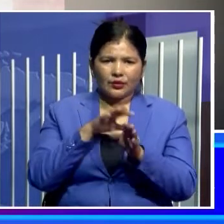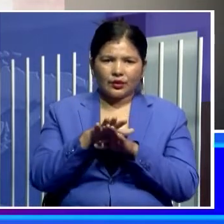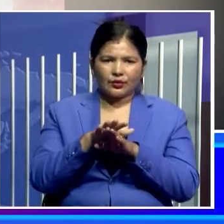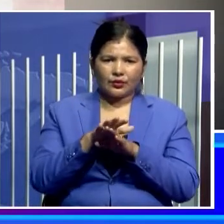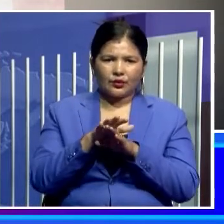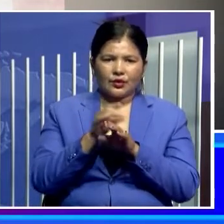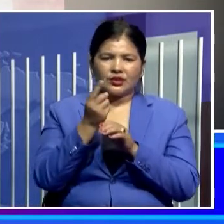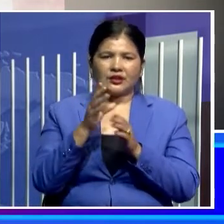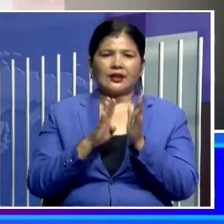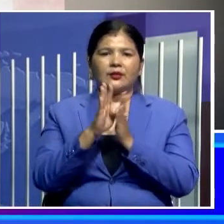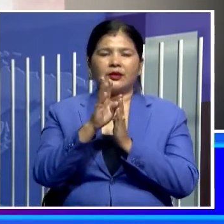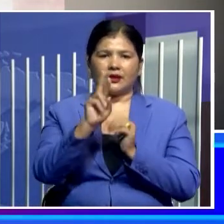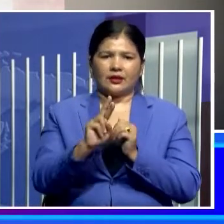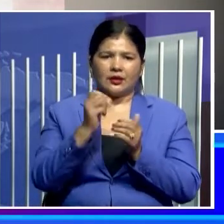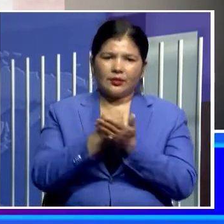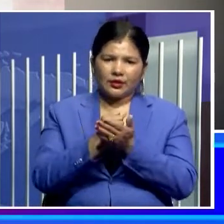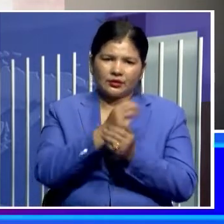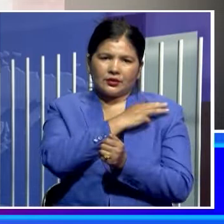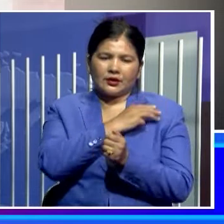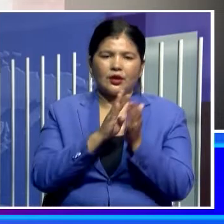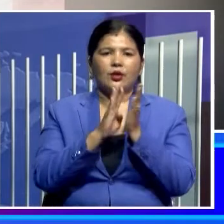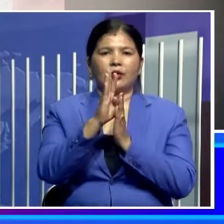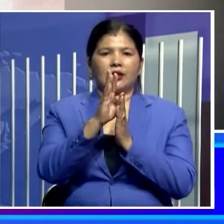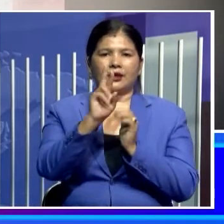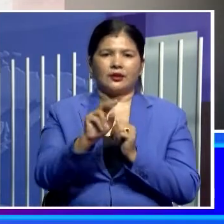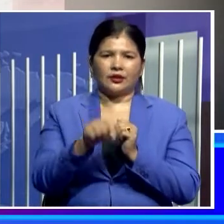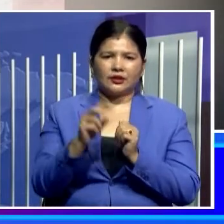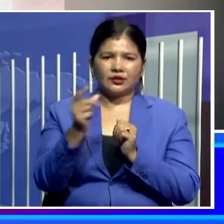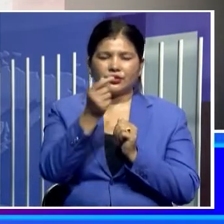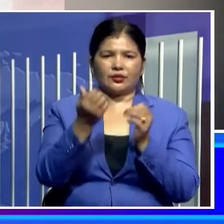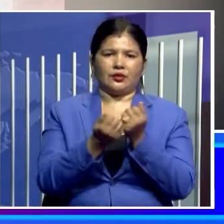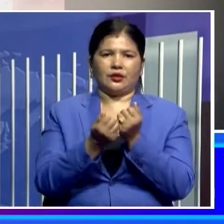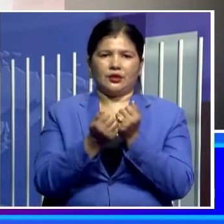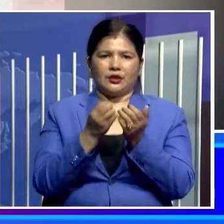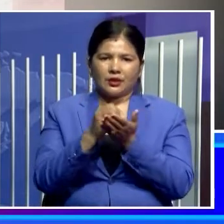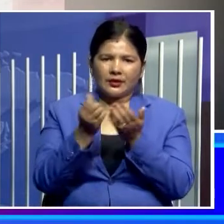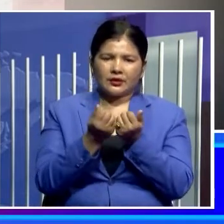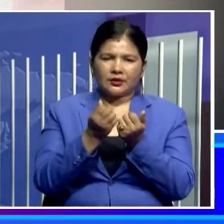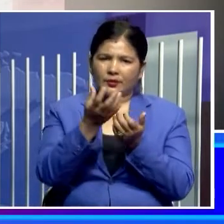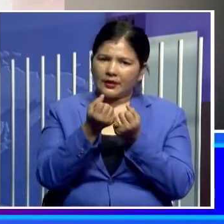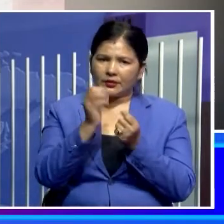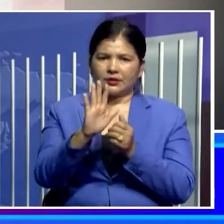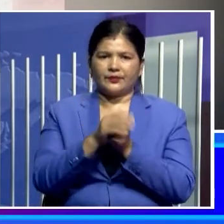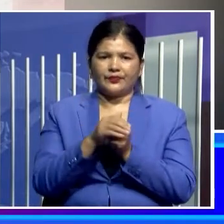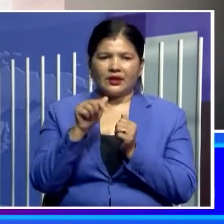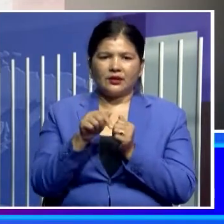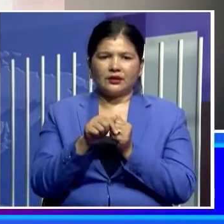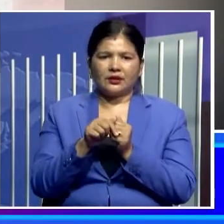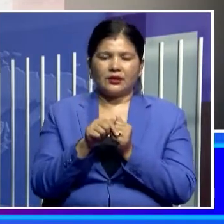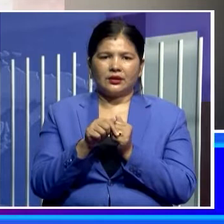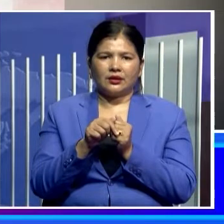संख्या बढाएर, मत गन्ने गणकहरूको संख्या बढाएर अहिले छिटो गर्ने प्रयास गरेको पाइएको छ। र